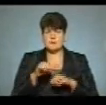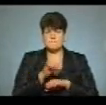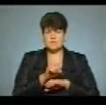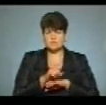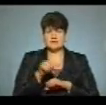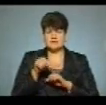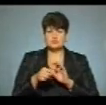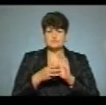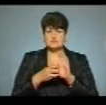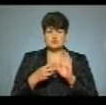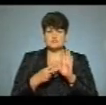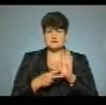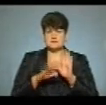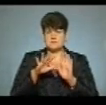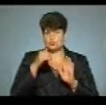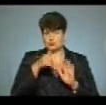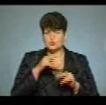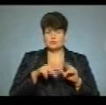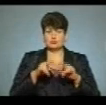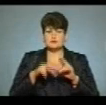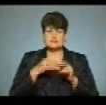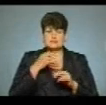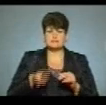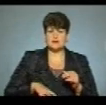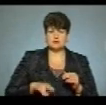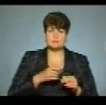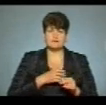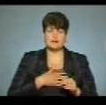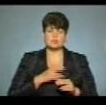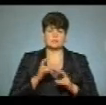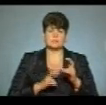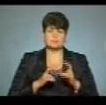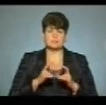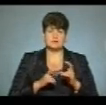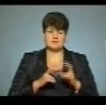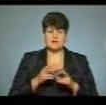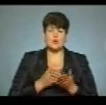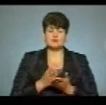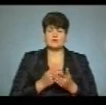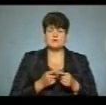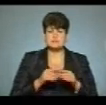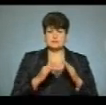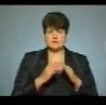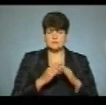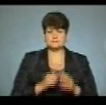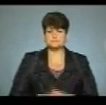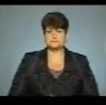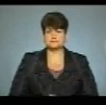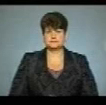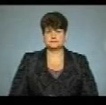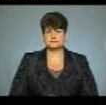у 1885 році, повідомив директор приватного підприємства «Східний масив», яке обслуговує цей дім, Михайло